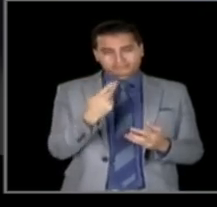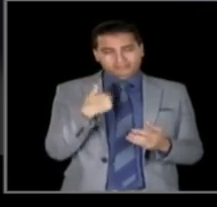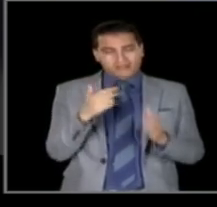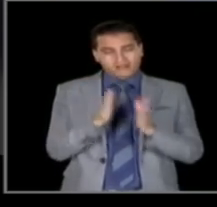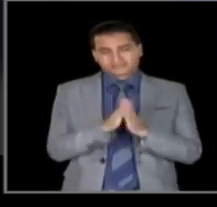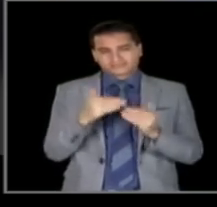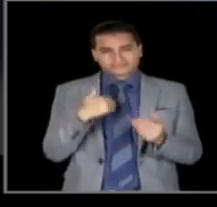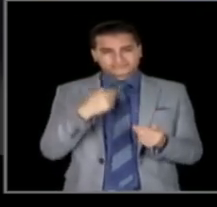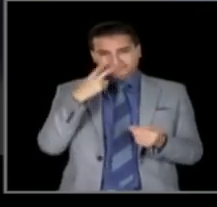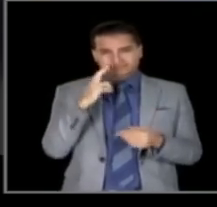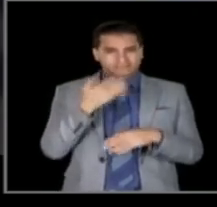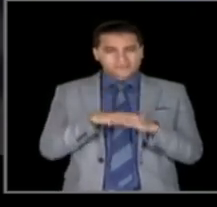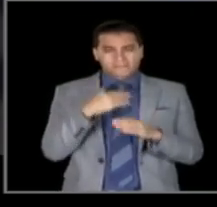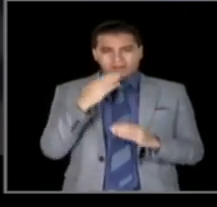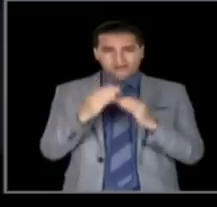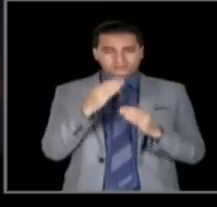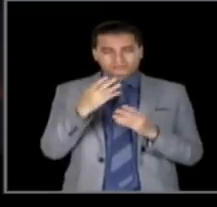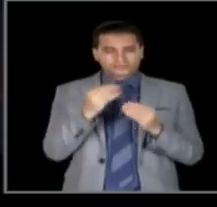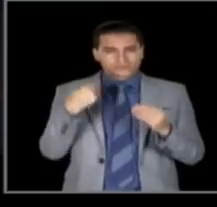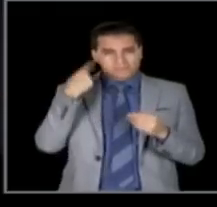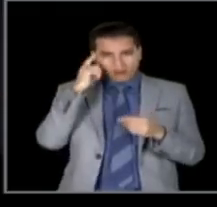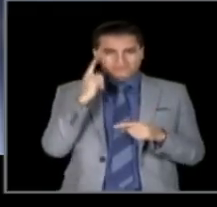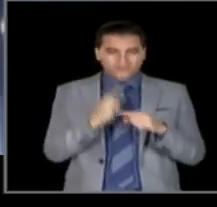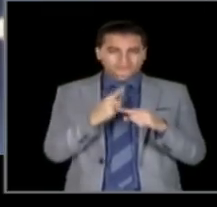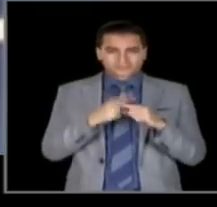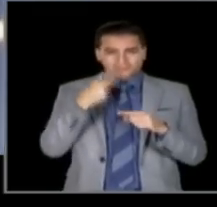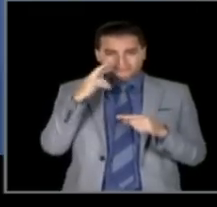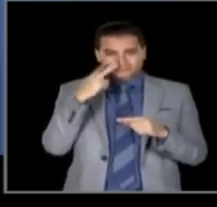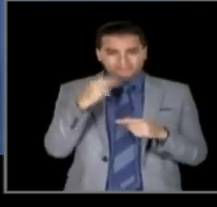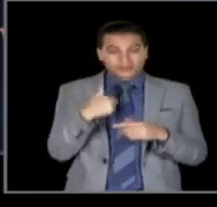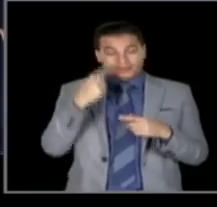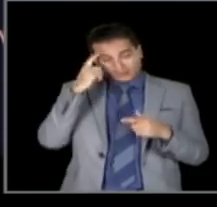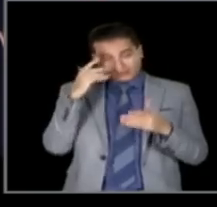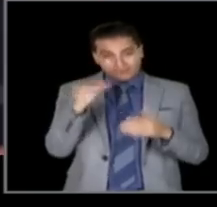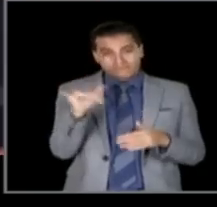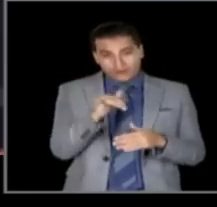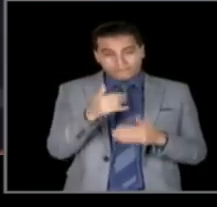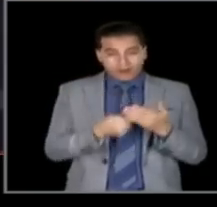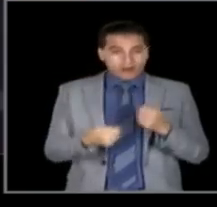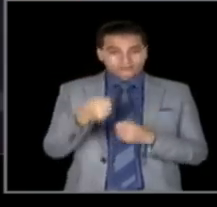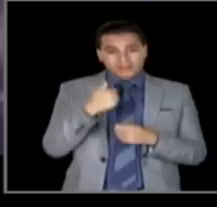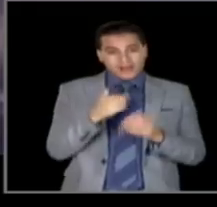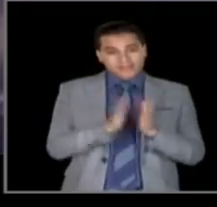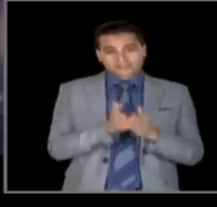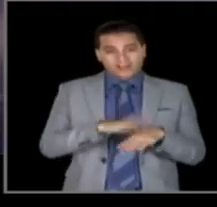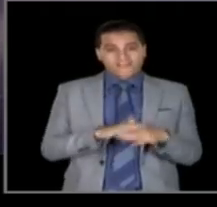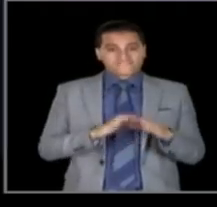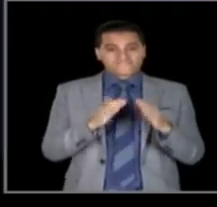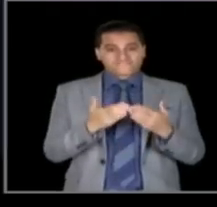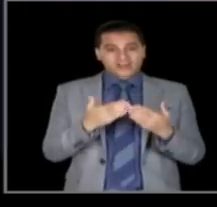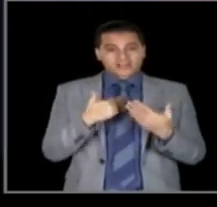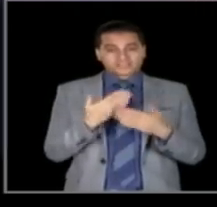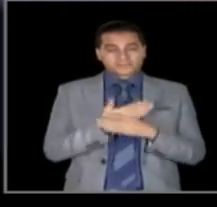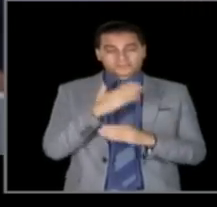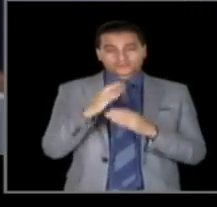للأسف في أسئلة كتير سهلة ضاعت مننا النهاردة، تركيزنا قليل شوية، محتاج يزيد أكتر من كده. أولاً بعتذر لفريقي على السكور اللي أنا جبته تحت